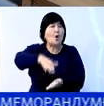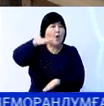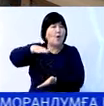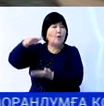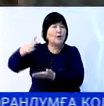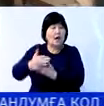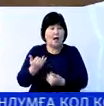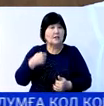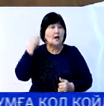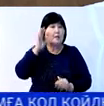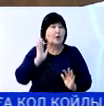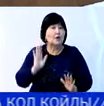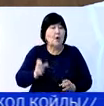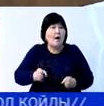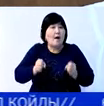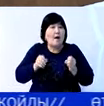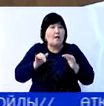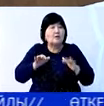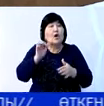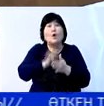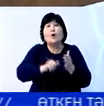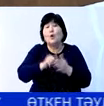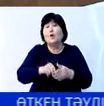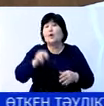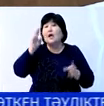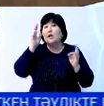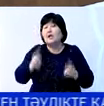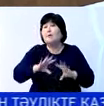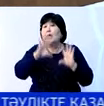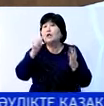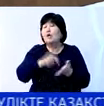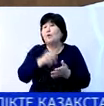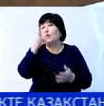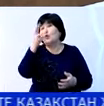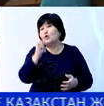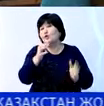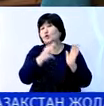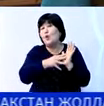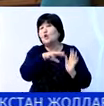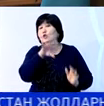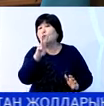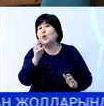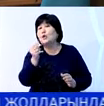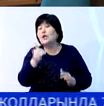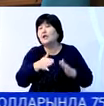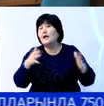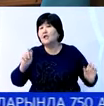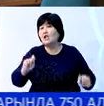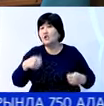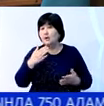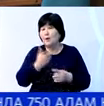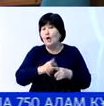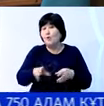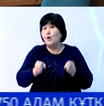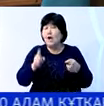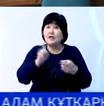Бізге әзірге белгілісі, қарақшылық шабуыл салдарынан жәбірленушілерге жалпы құны 309 миллион теңгеден астам шығын келген. Және бұл